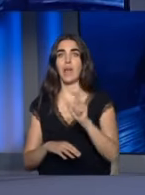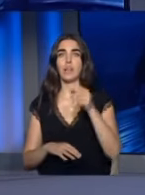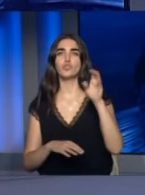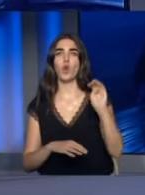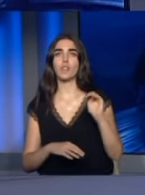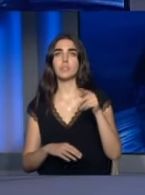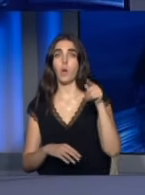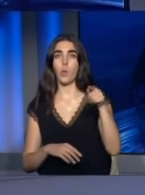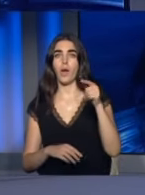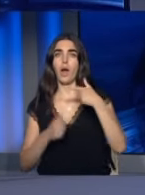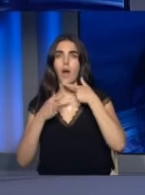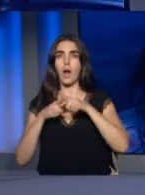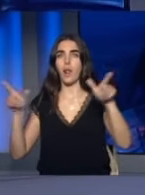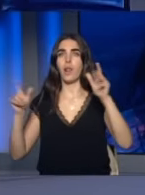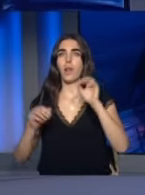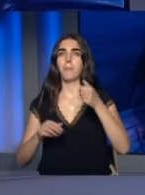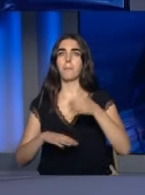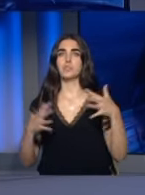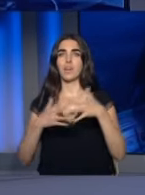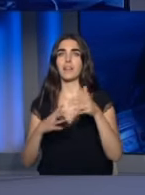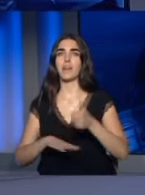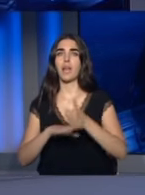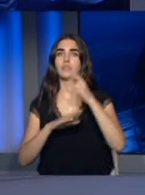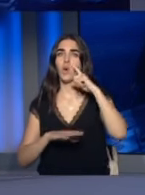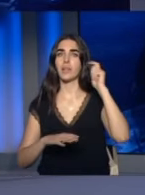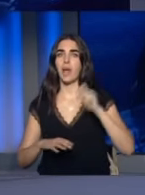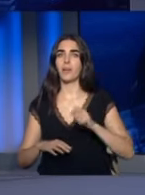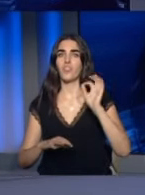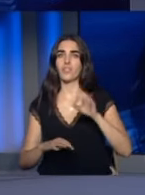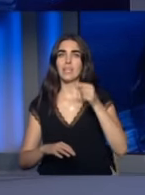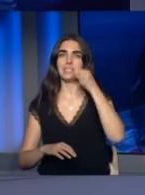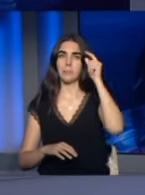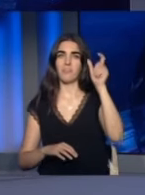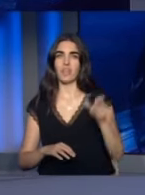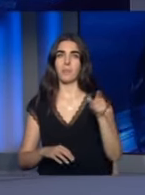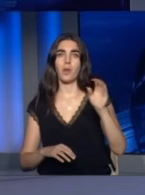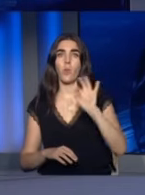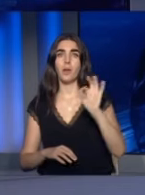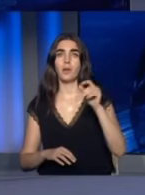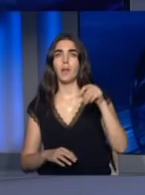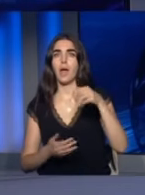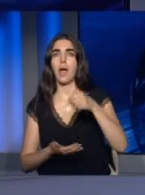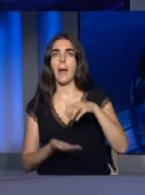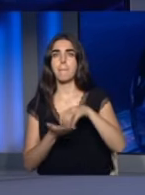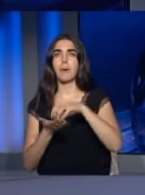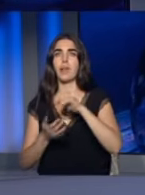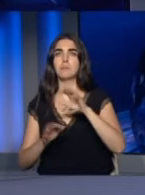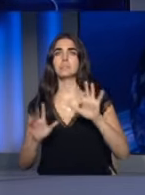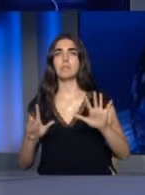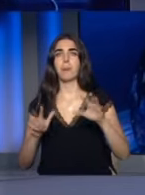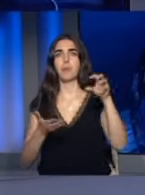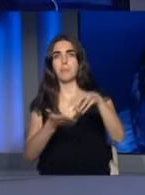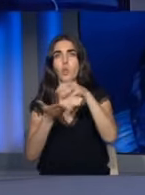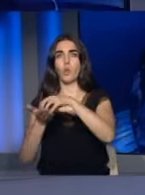ميلوني اعلنت مشاركه الرئيس الاوكراني فلاديمير زيلنسكي في قمه قاده دول مجموعه السبع التي